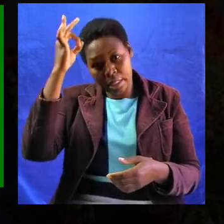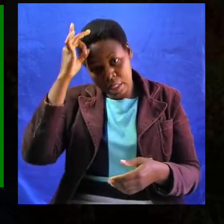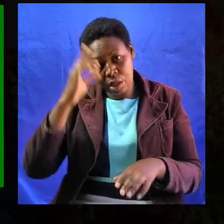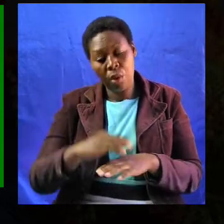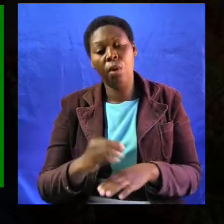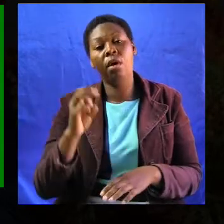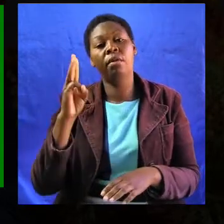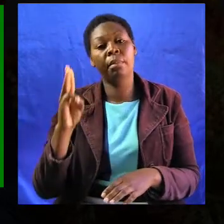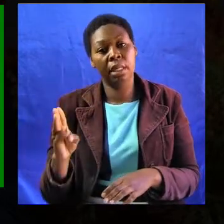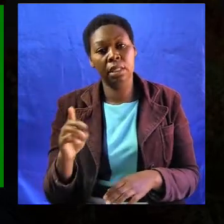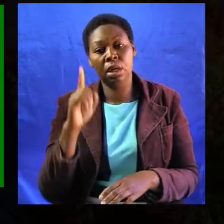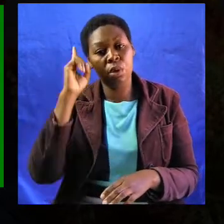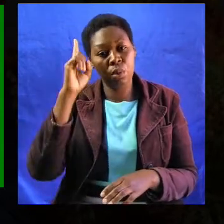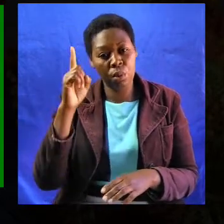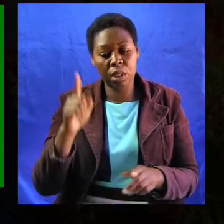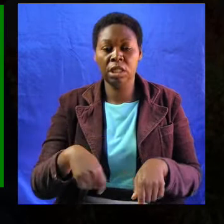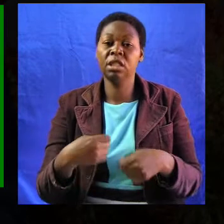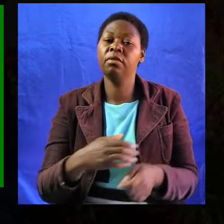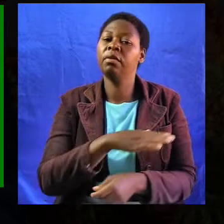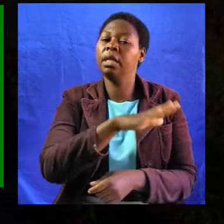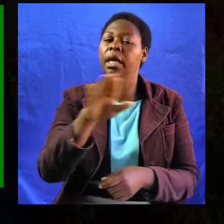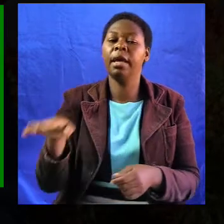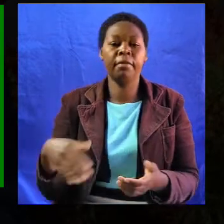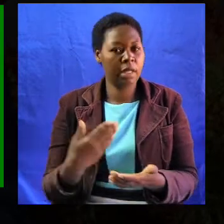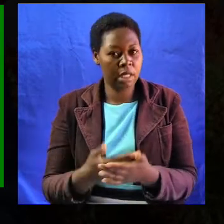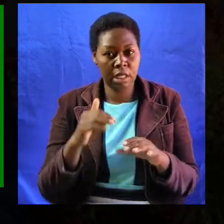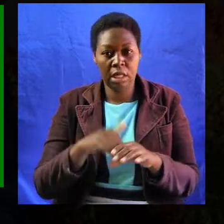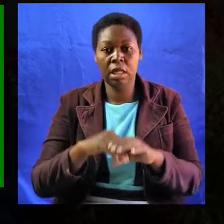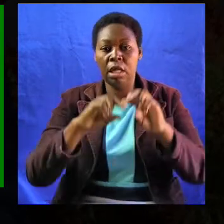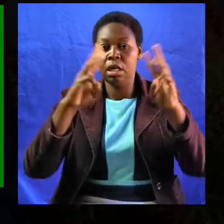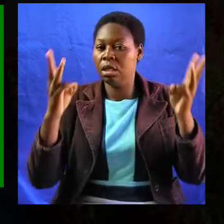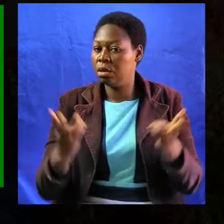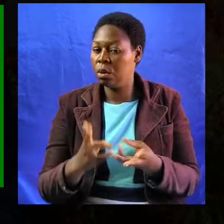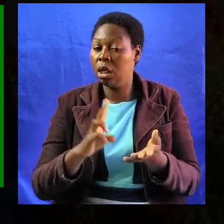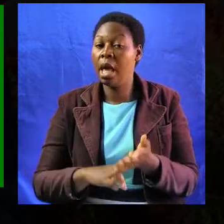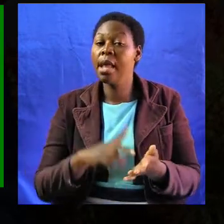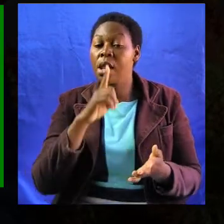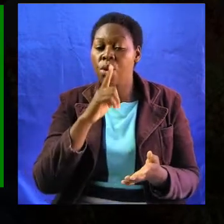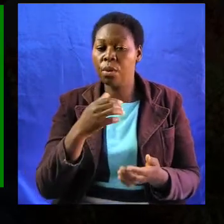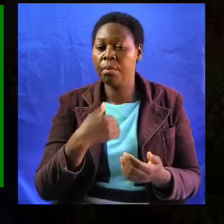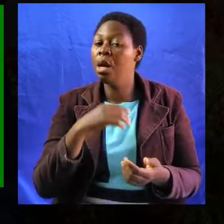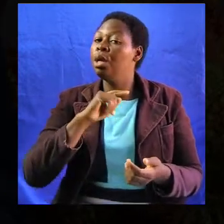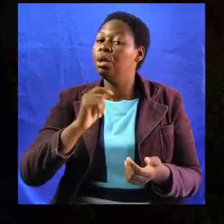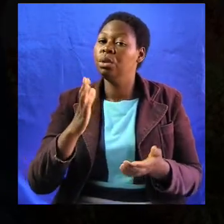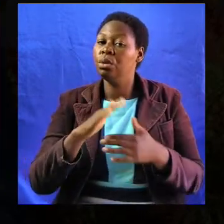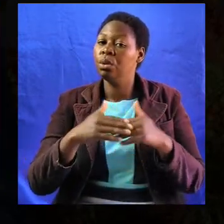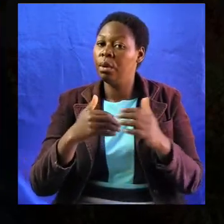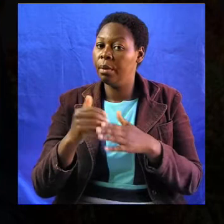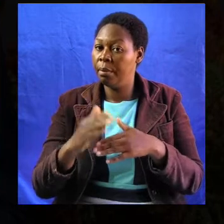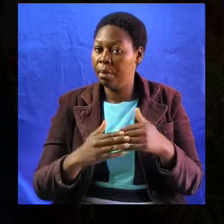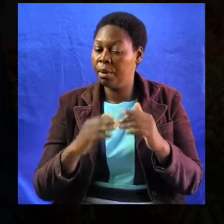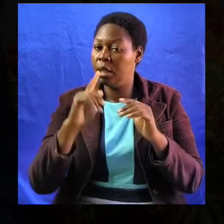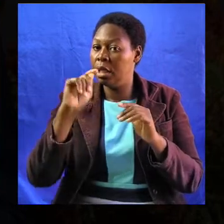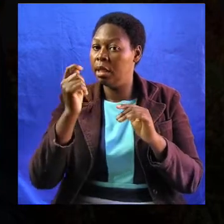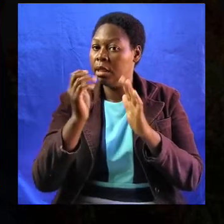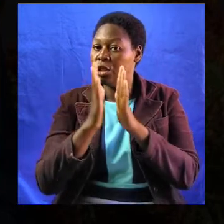wokudenga wakandipa ushe hwose hwenyika akandirayira kuti ndimuvakire imba paJerusarema riri paJudha. Zvino ani naani